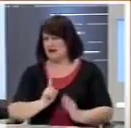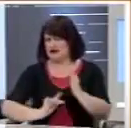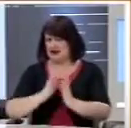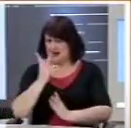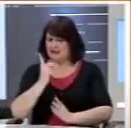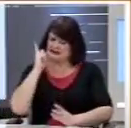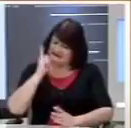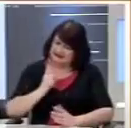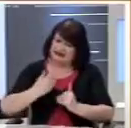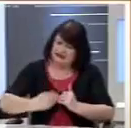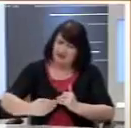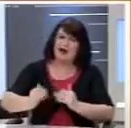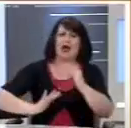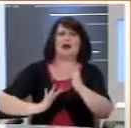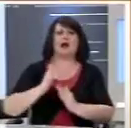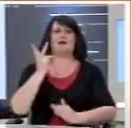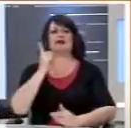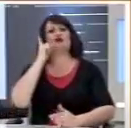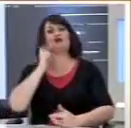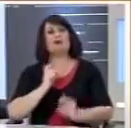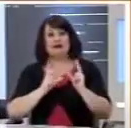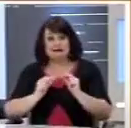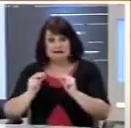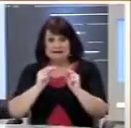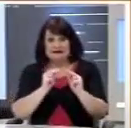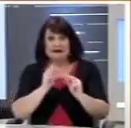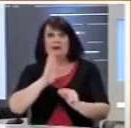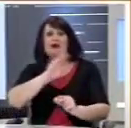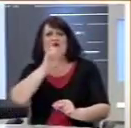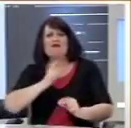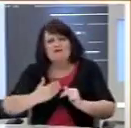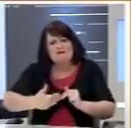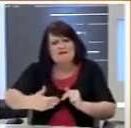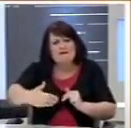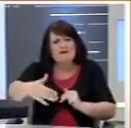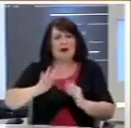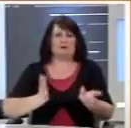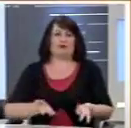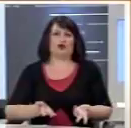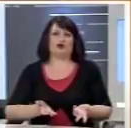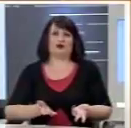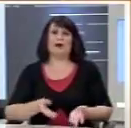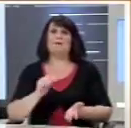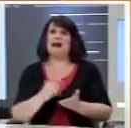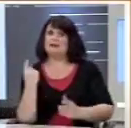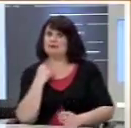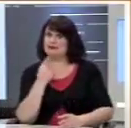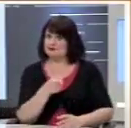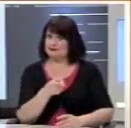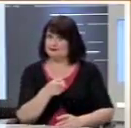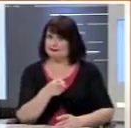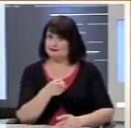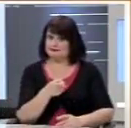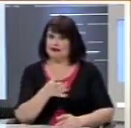ότι θα έρθει η ανάπτυξη. Η συζήτηση πρέπει να γίνει πώς θα γίνει βιώσιμη. Πάλι θα χάσετε,